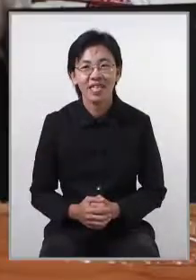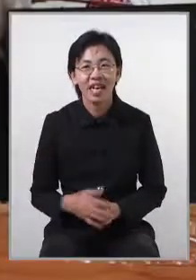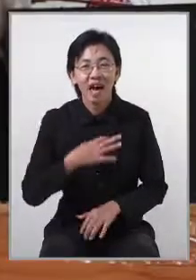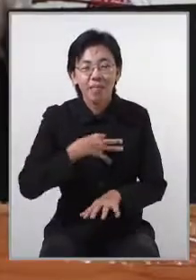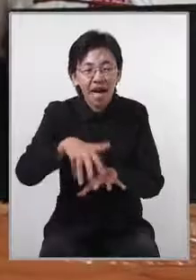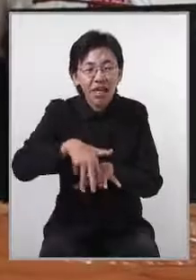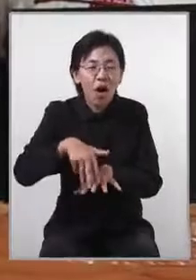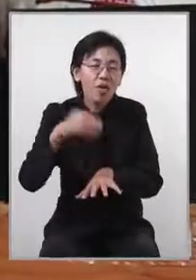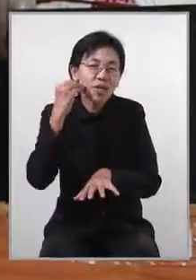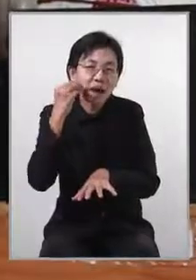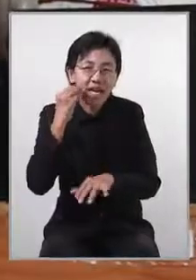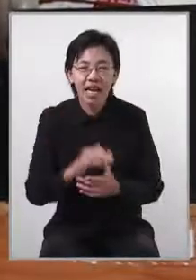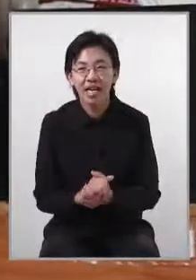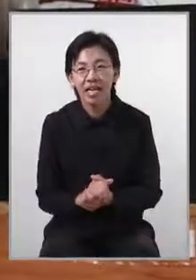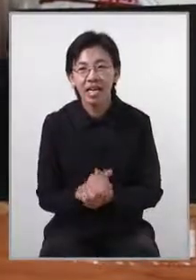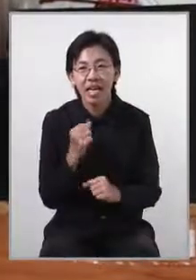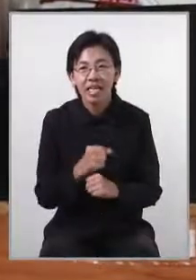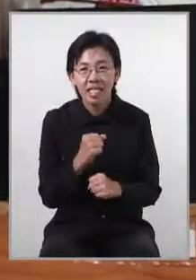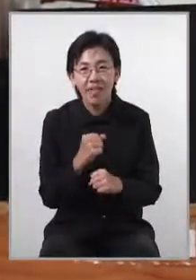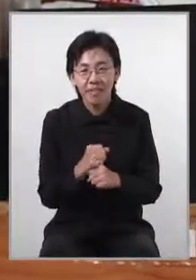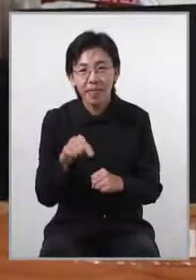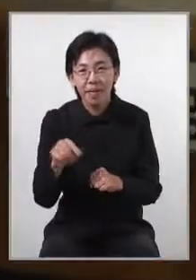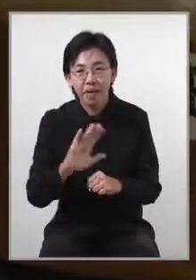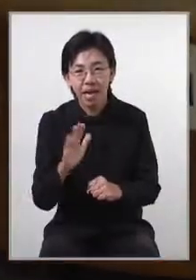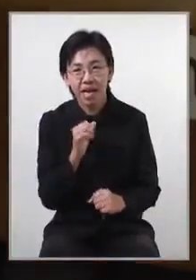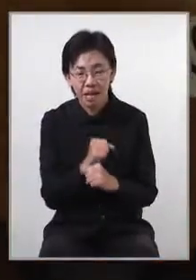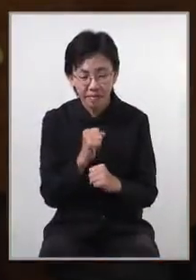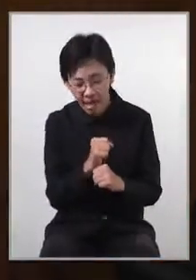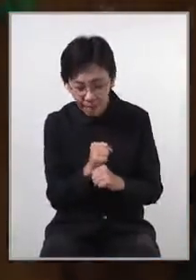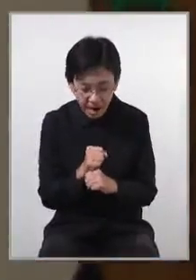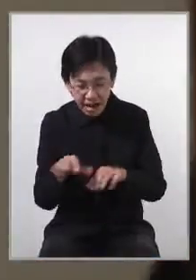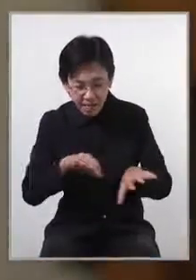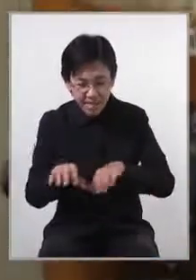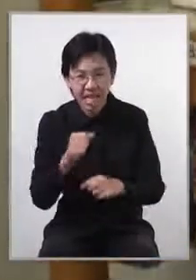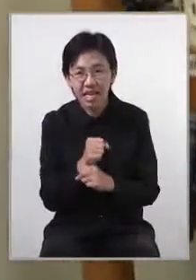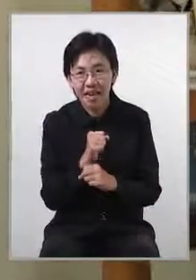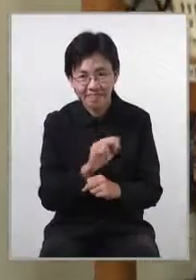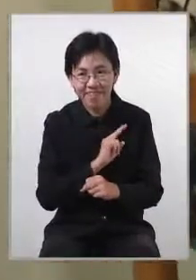านเขาไม่ทอเป็นชิ้นๆนี่นะฮะนี่เรามาทำแปรรูปเป็นอย่างนี้ครับ